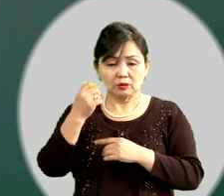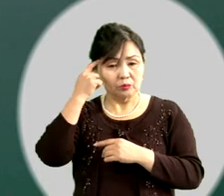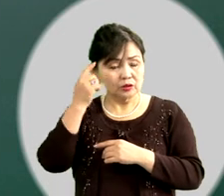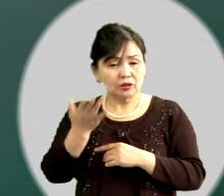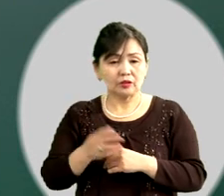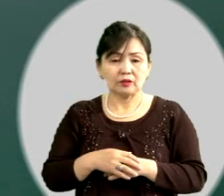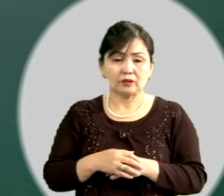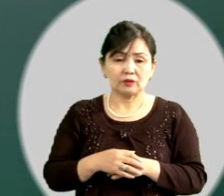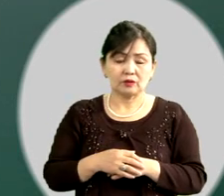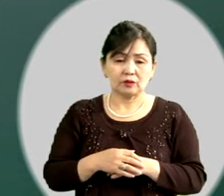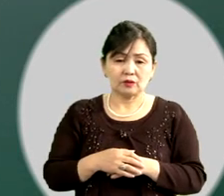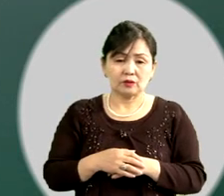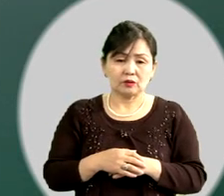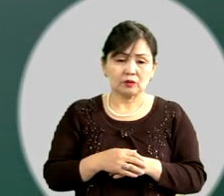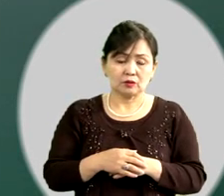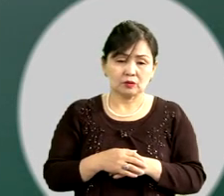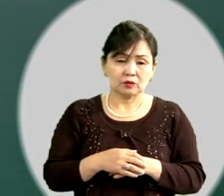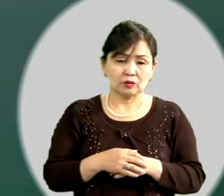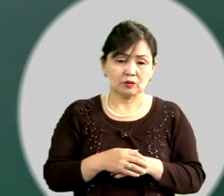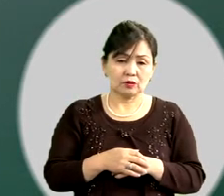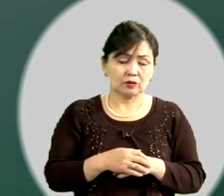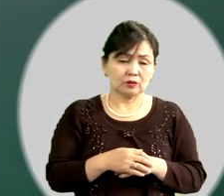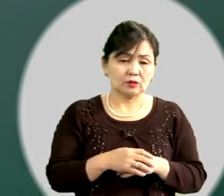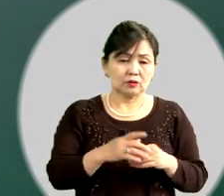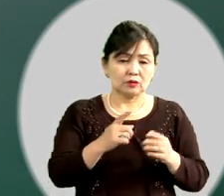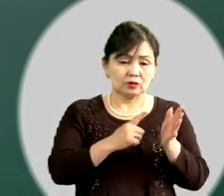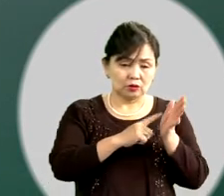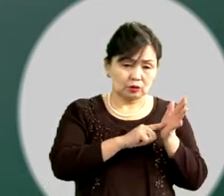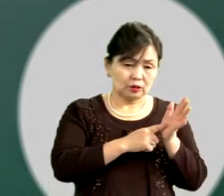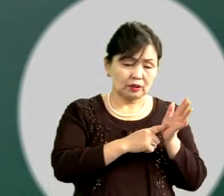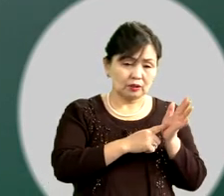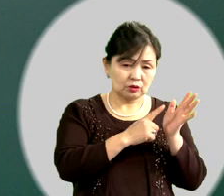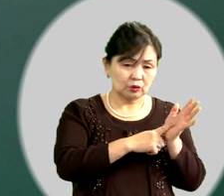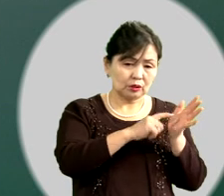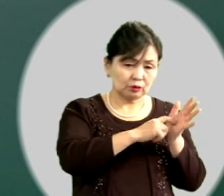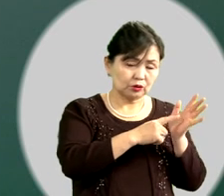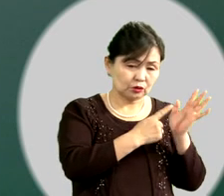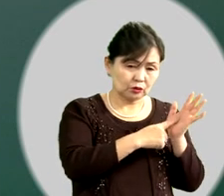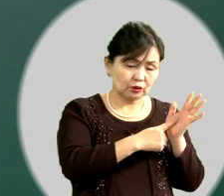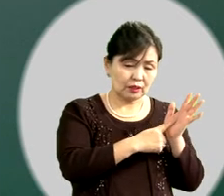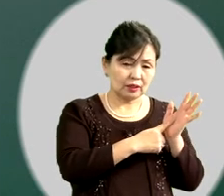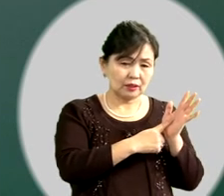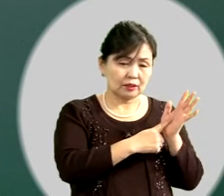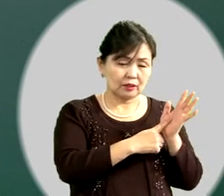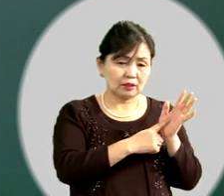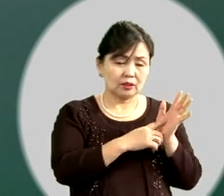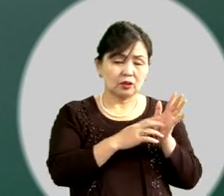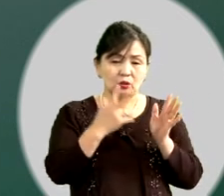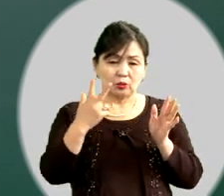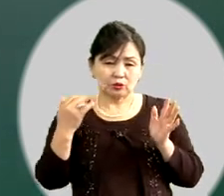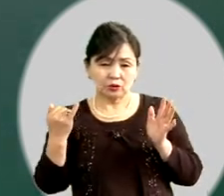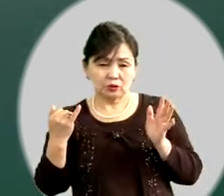үржүүлээ. За, эхлээд нэг жисээ үржүүлж болно, тий? 66 36 6-10-ийн